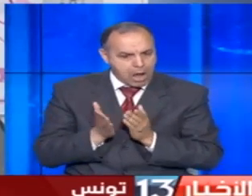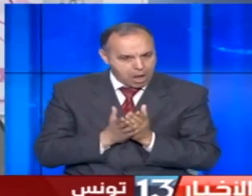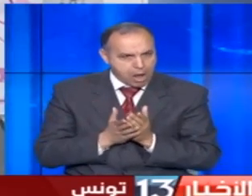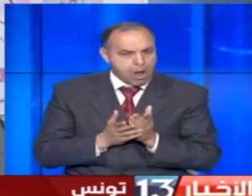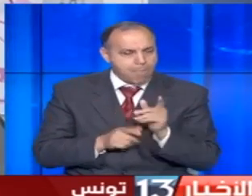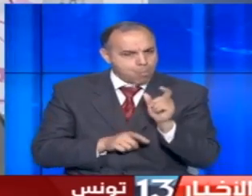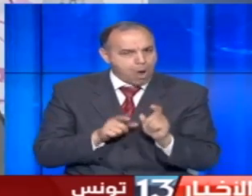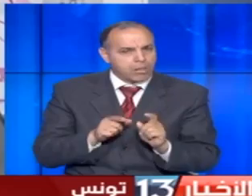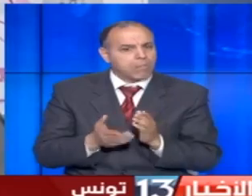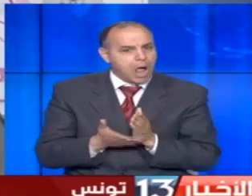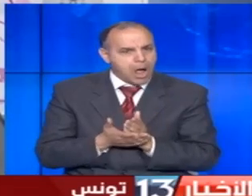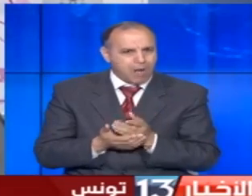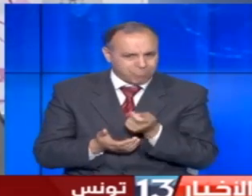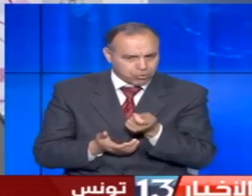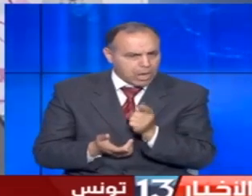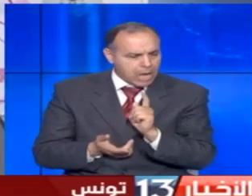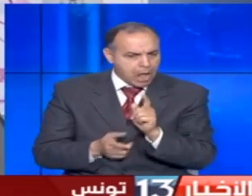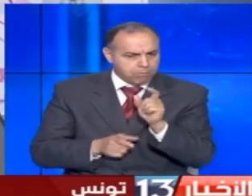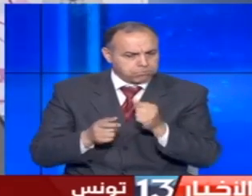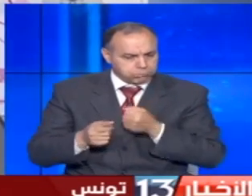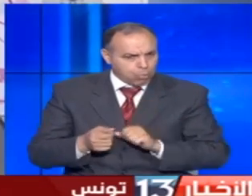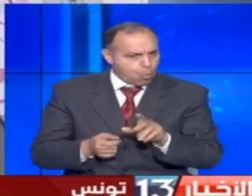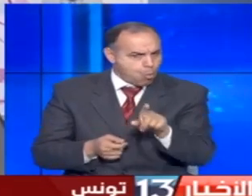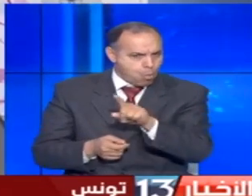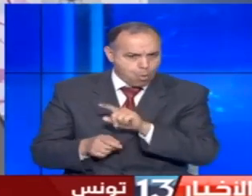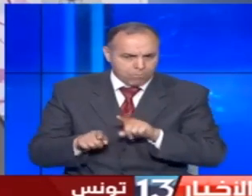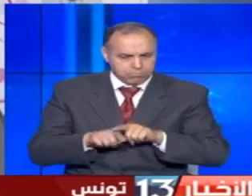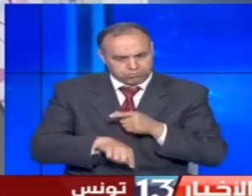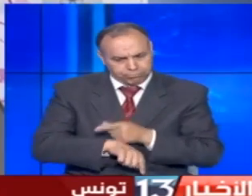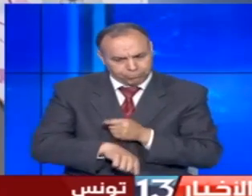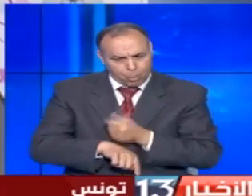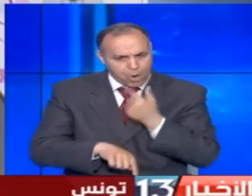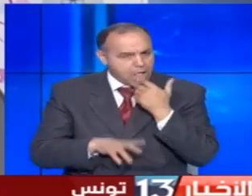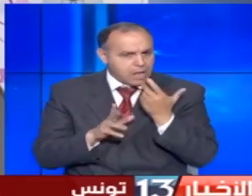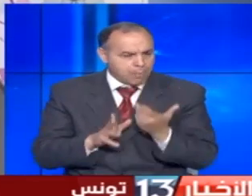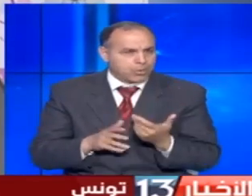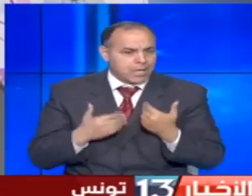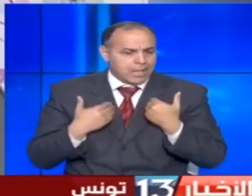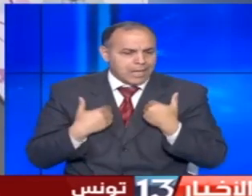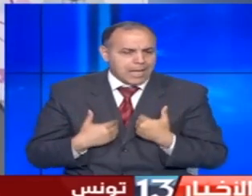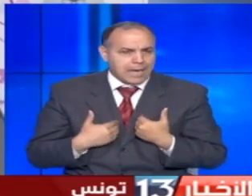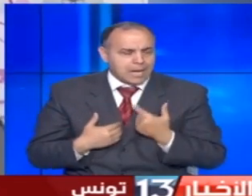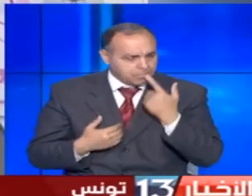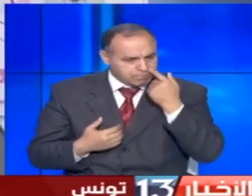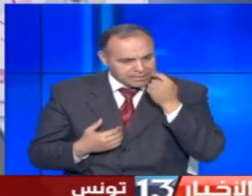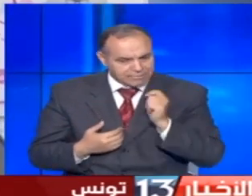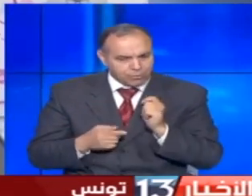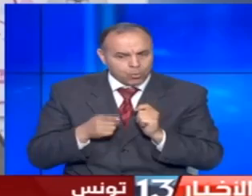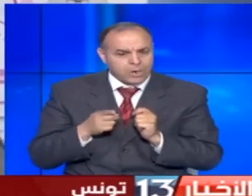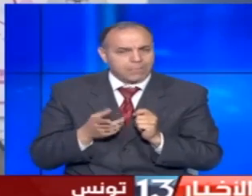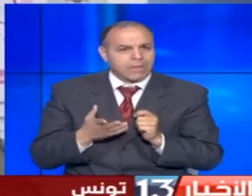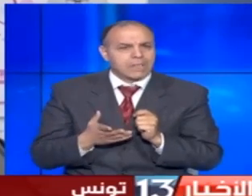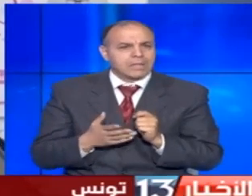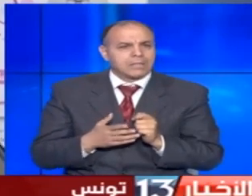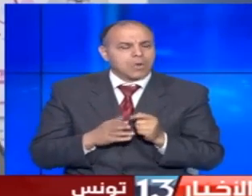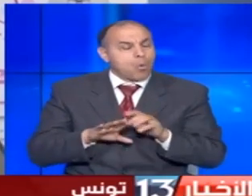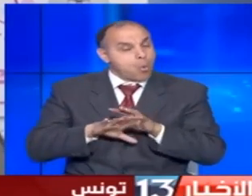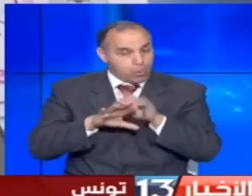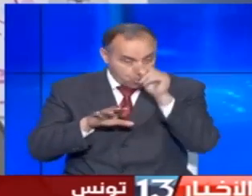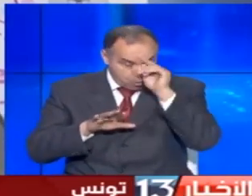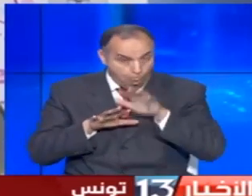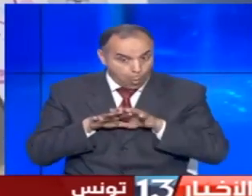حق المواطنين الكل وحق ابنائنا في في التلقيح لذلك احنا اصري على انه يكون معمم منذ